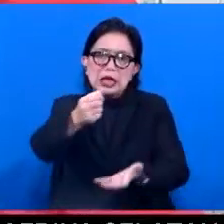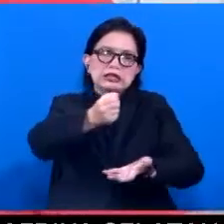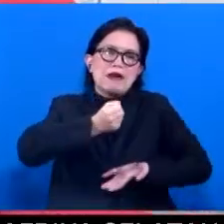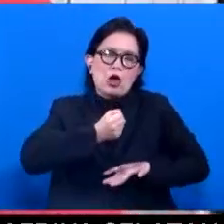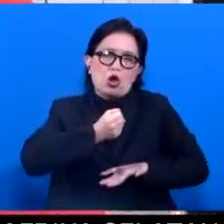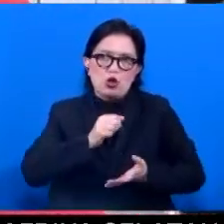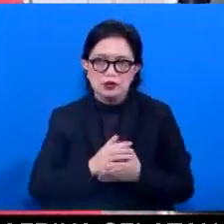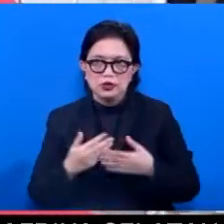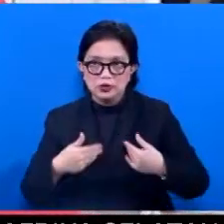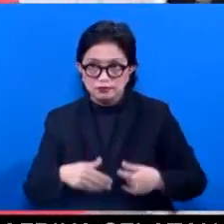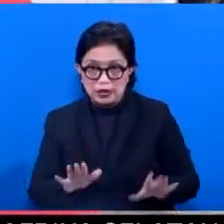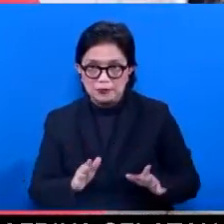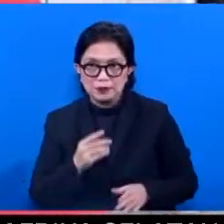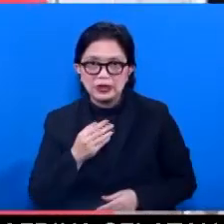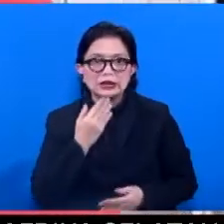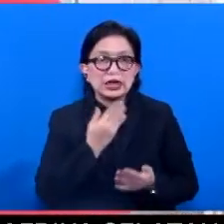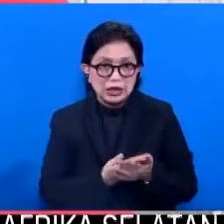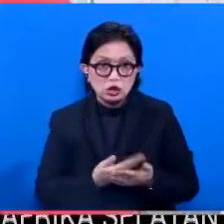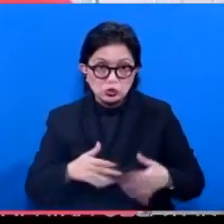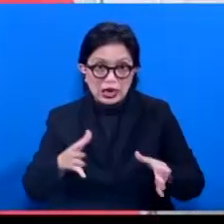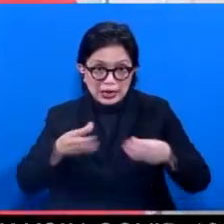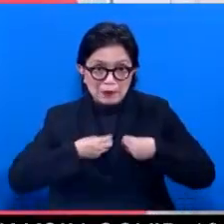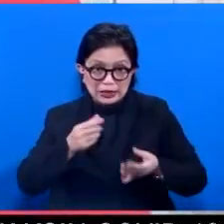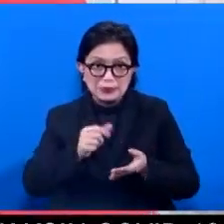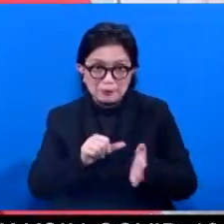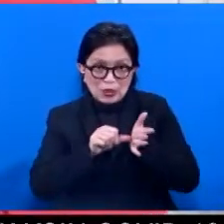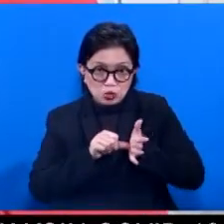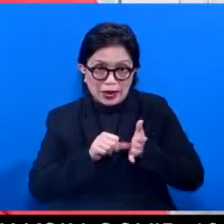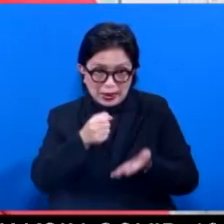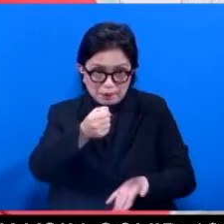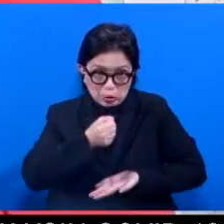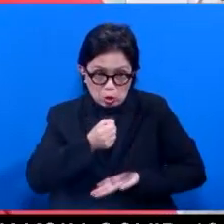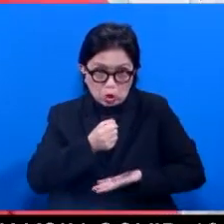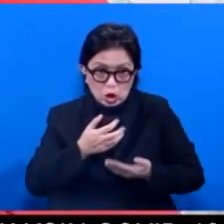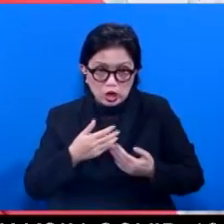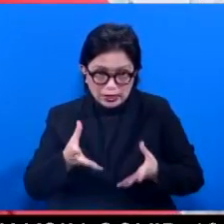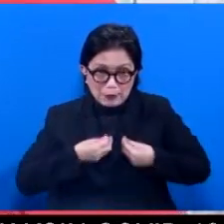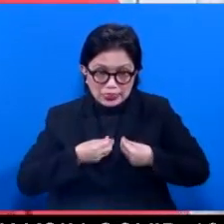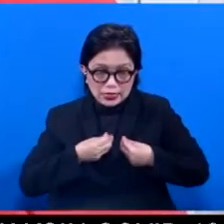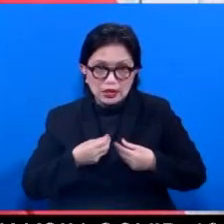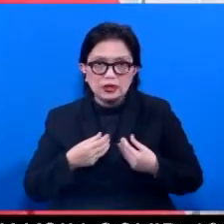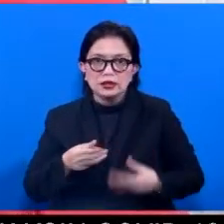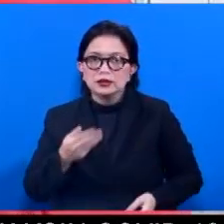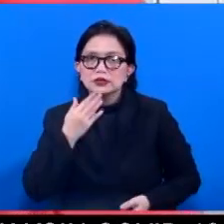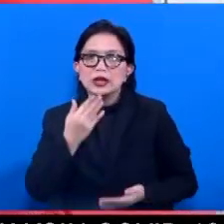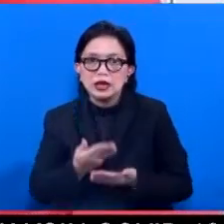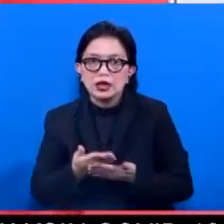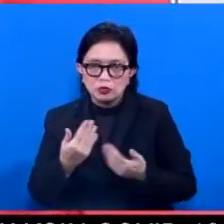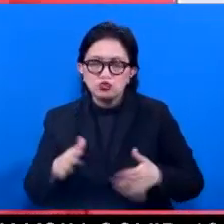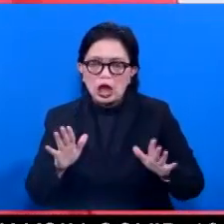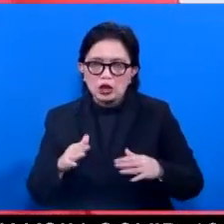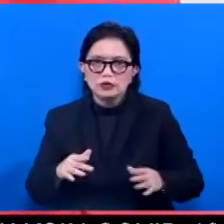dapat bantuan belum? Dapat. Sudah ada bantuan? Sudah dapat sembako. Sudah dapat sembako. Terus sudah dapat apa lagi,